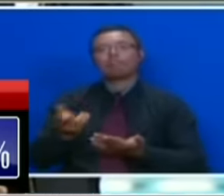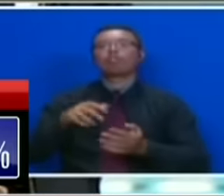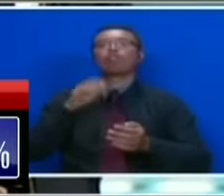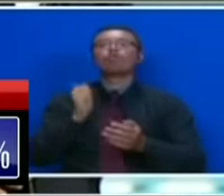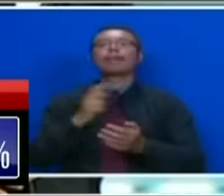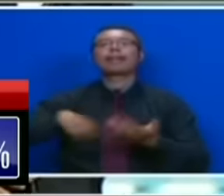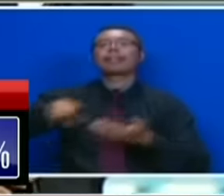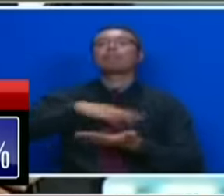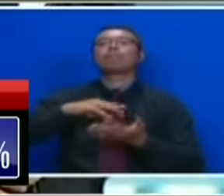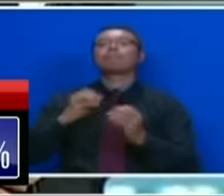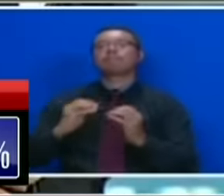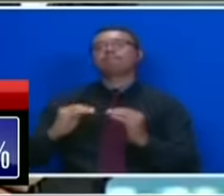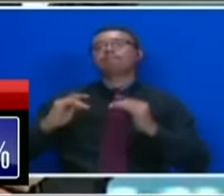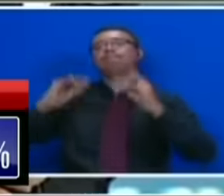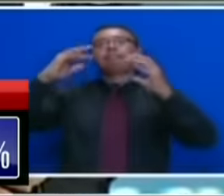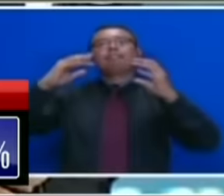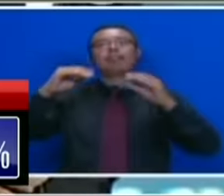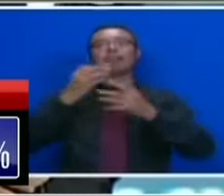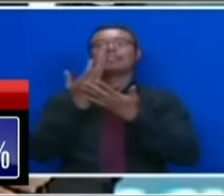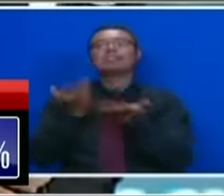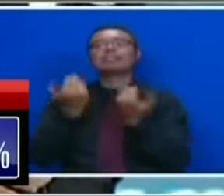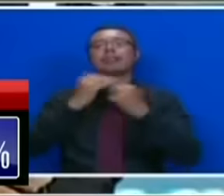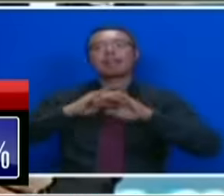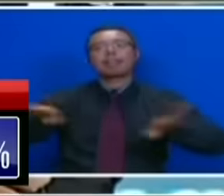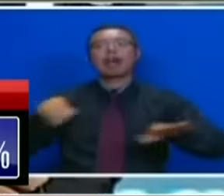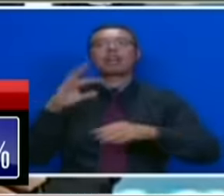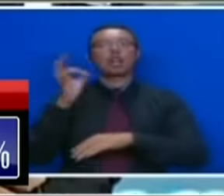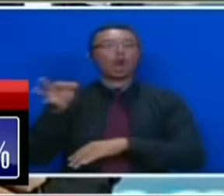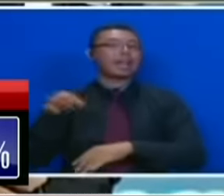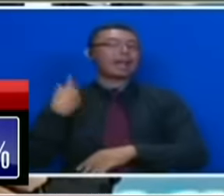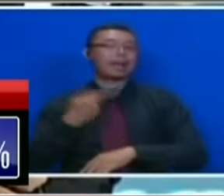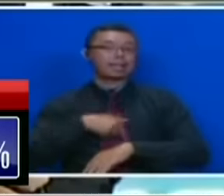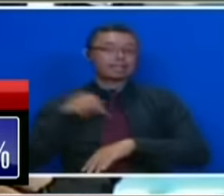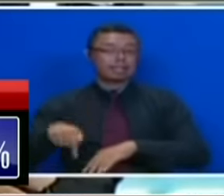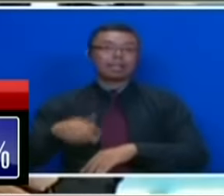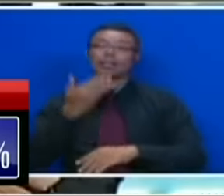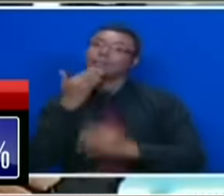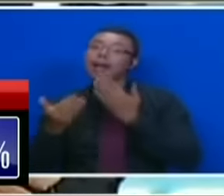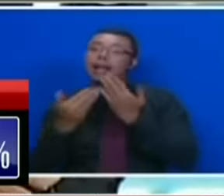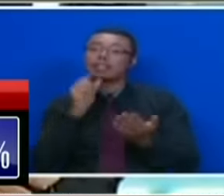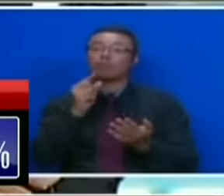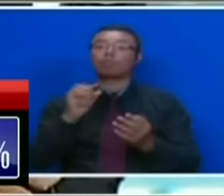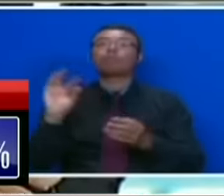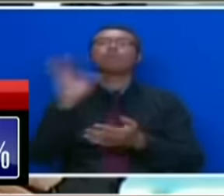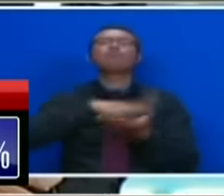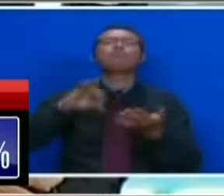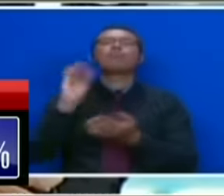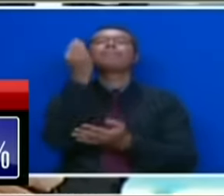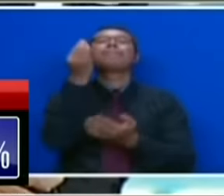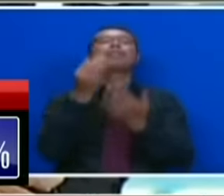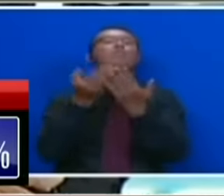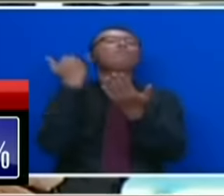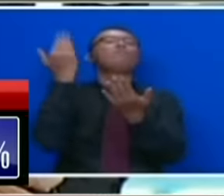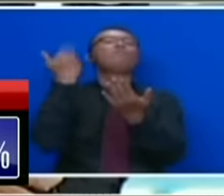tumbuh, berkembang, dan sejahtera di kota ini. Berterima kasihlah kita kepada seluruh pemimpin Gubernur Jakarta